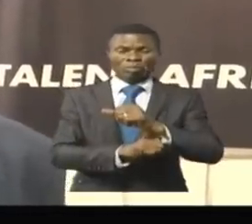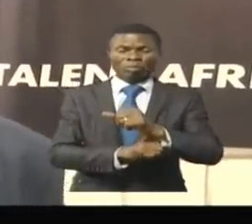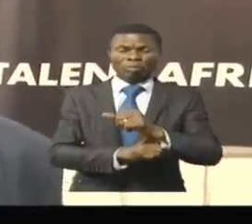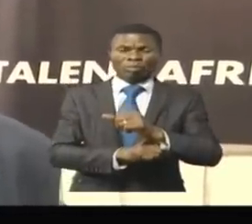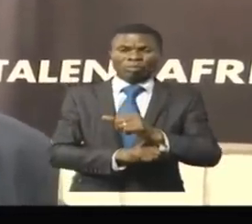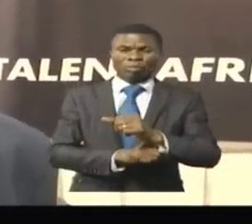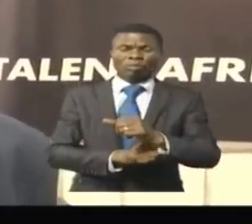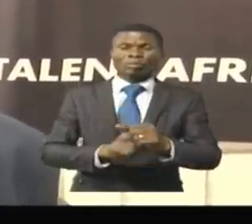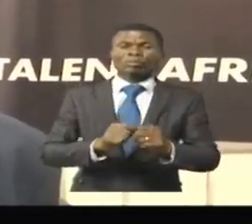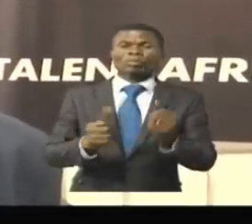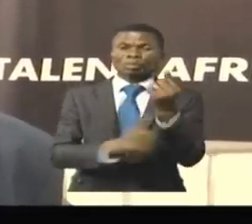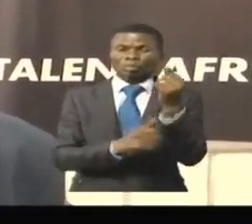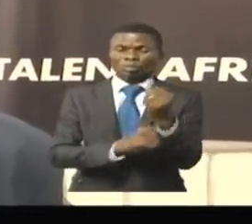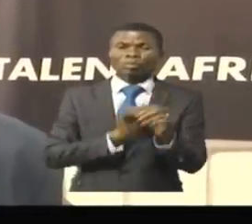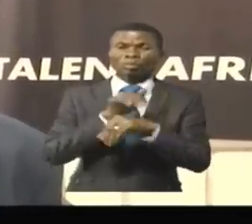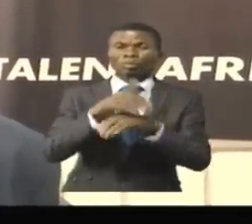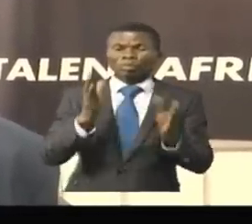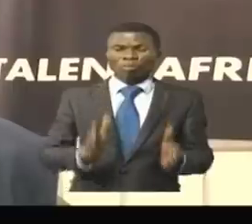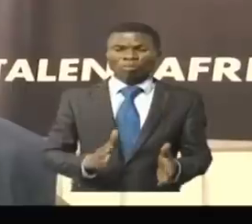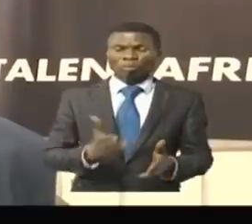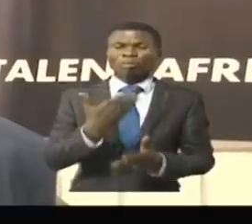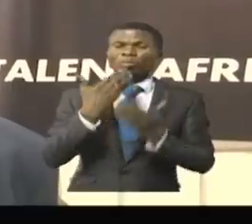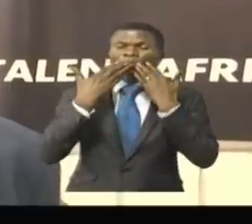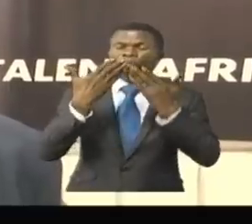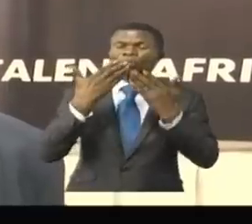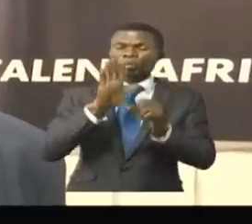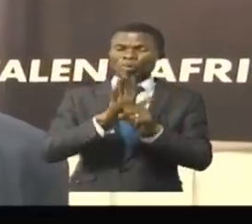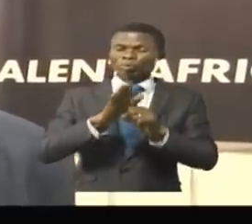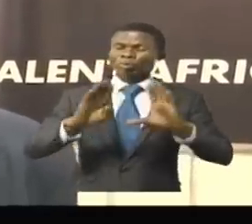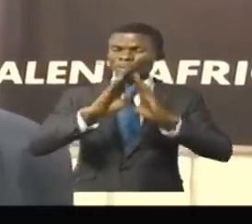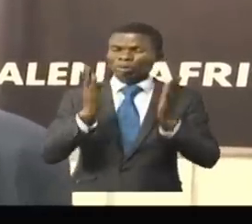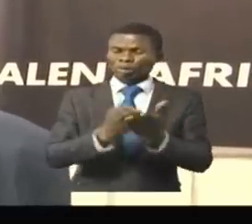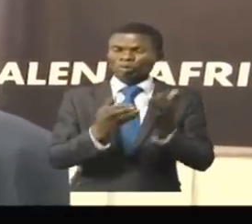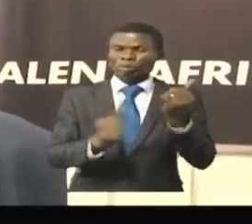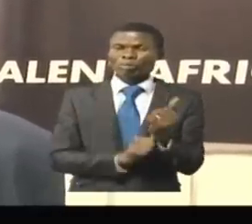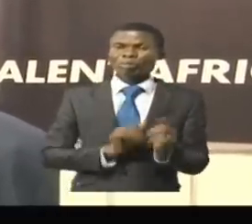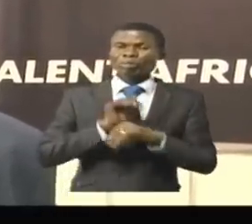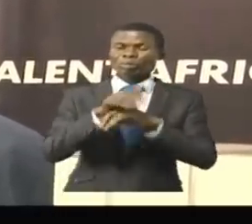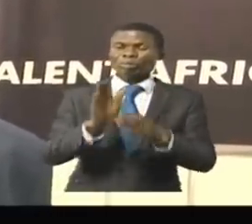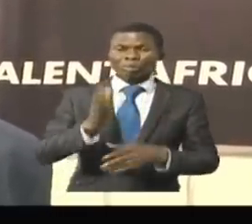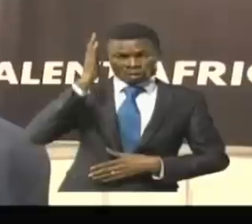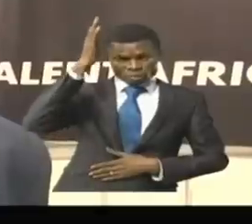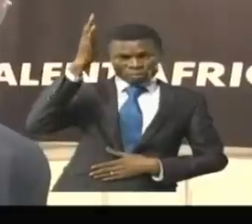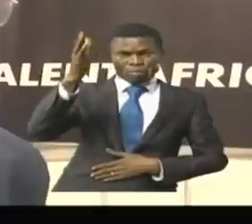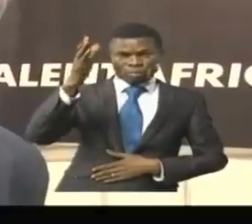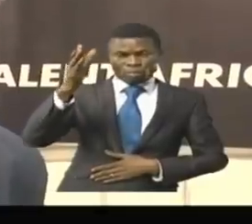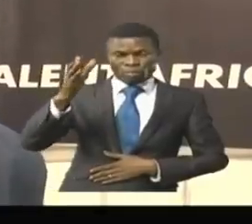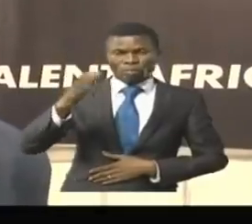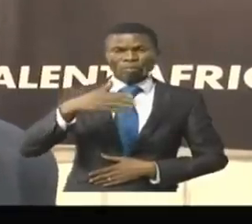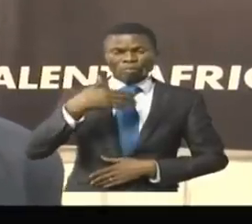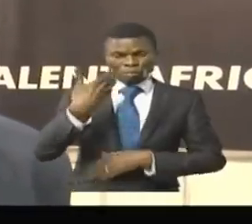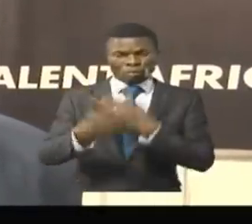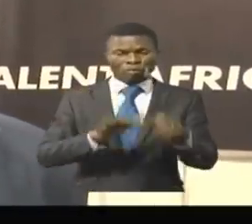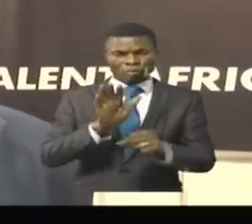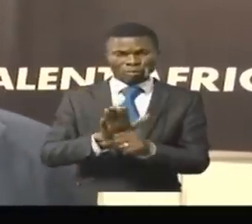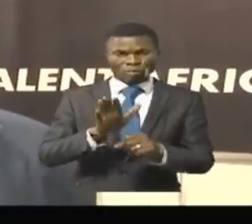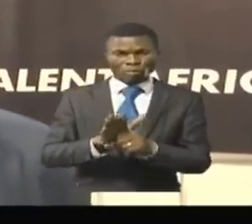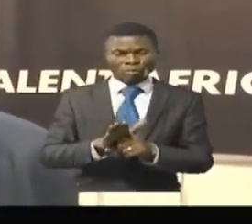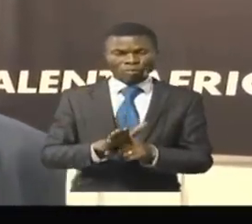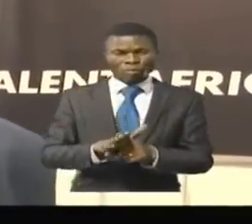des séminaristes. Et je tiens vraiment à les remercier. Je pense que prochainement, on fera encore davantage